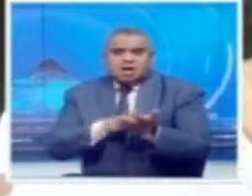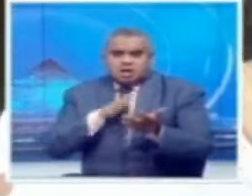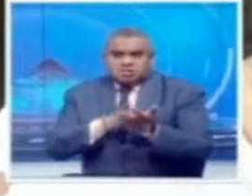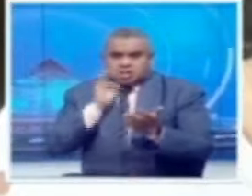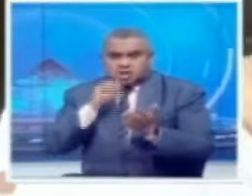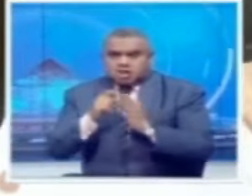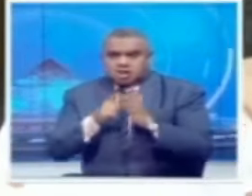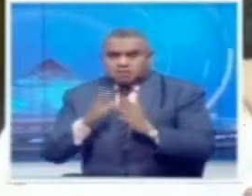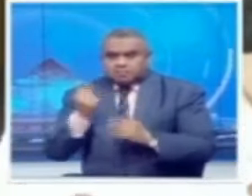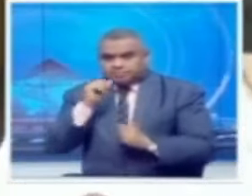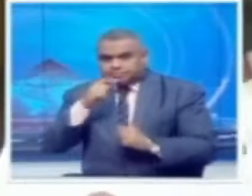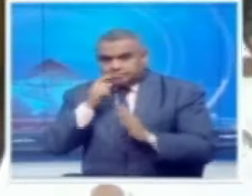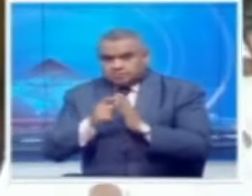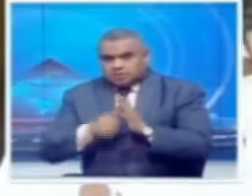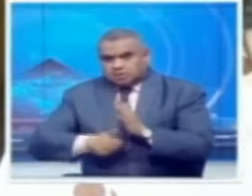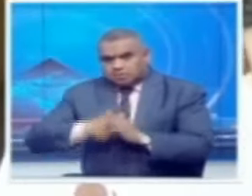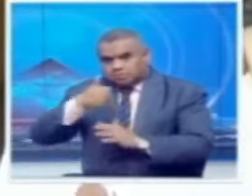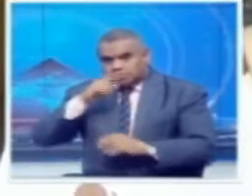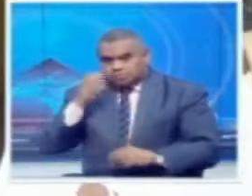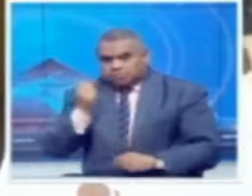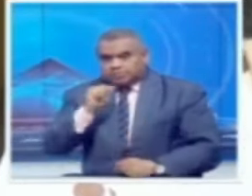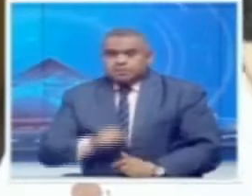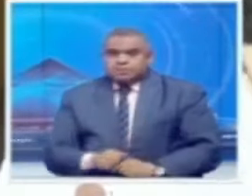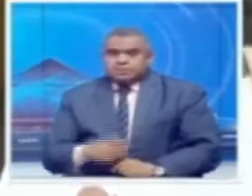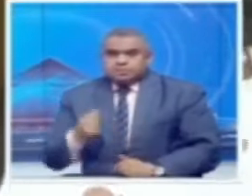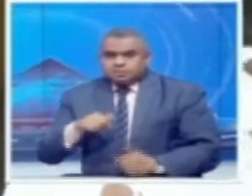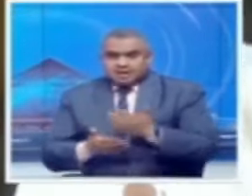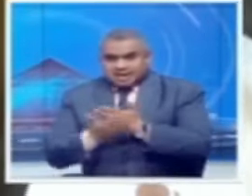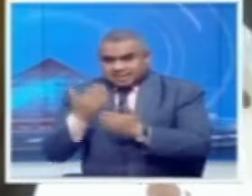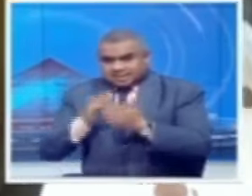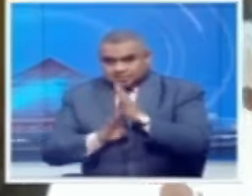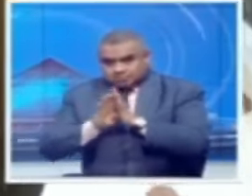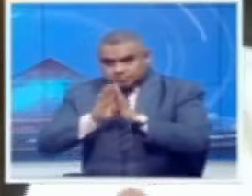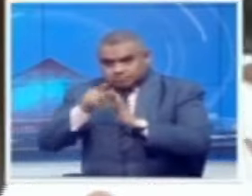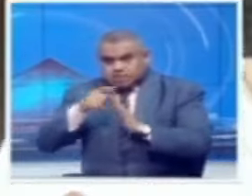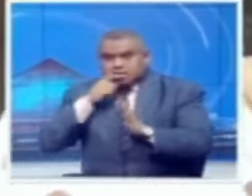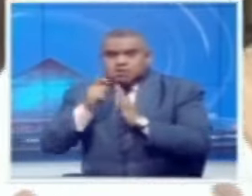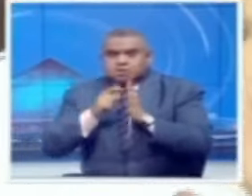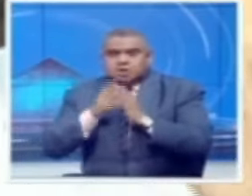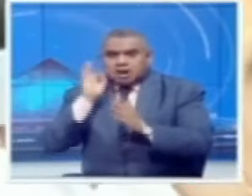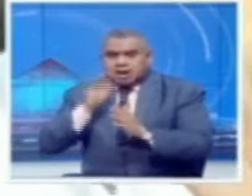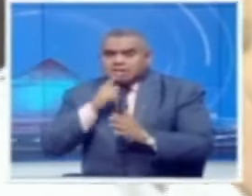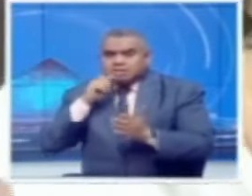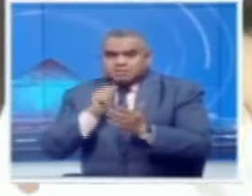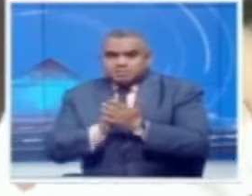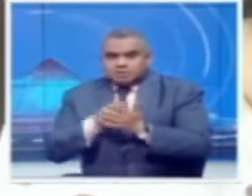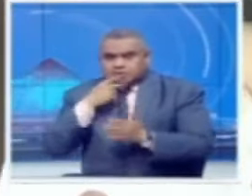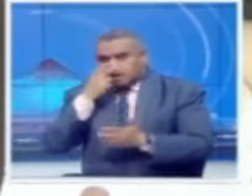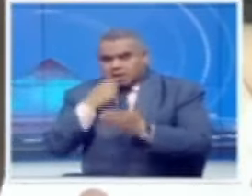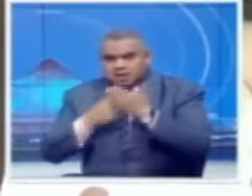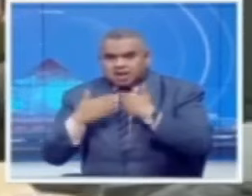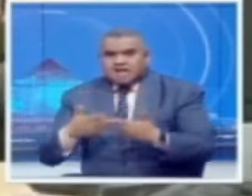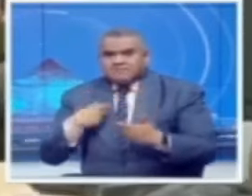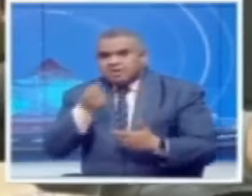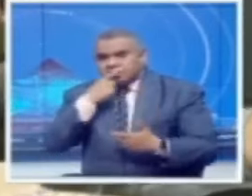نحو الأبسط، وهي دي بالرغم من أن التقدم شديد إنما هناك ميل للرجوع إلى الطرق الأبسط في